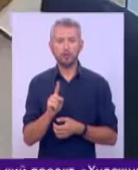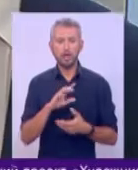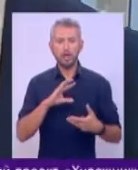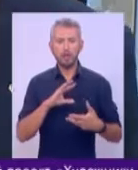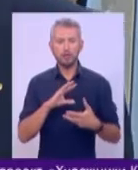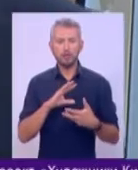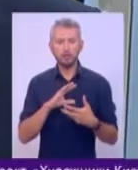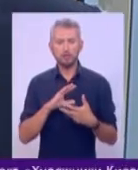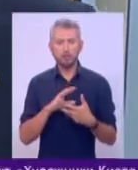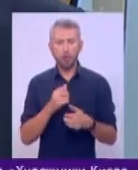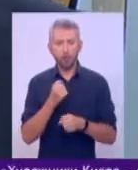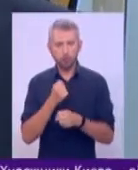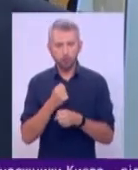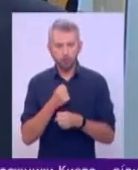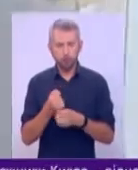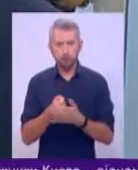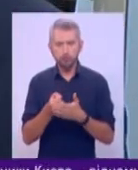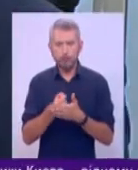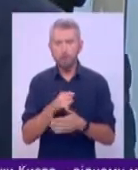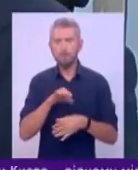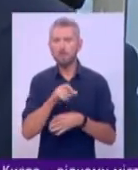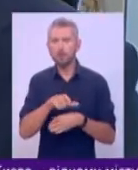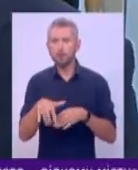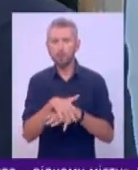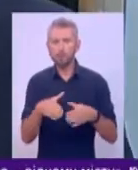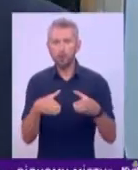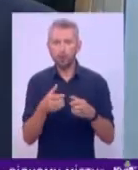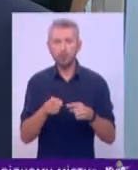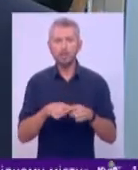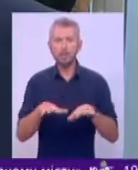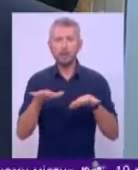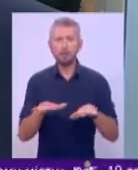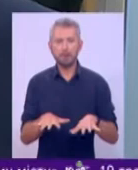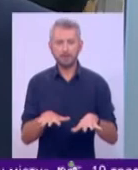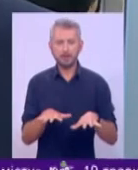згенеровані в першу чергу пацієнтською спільнотою. Це місце, ми виносимо його